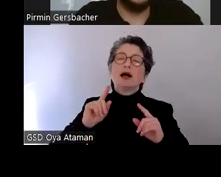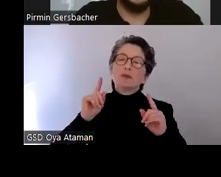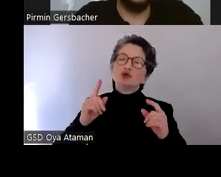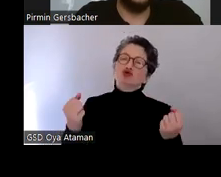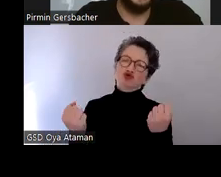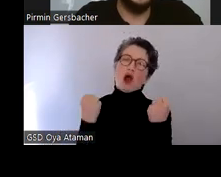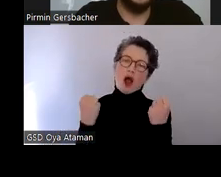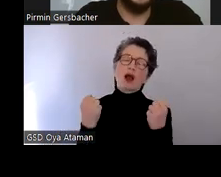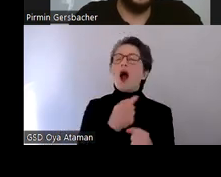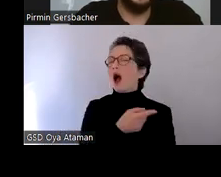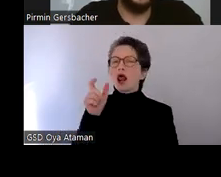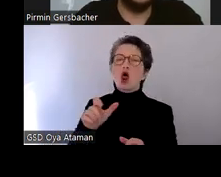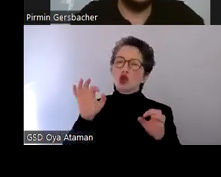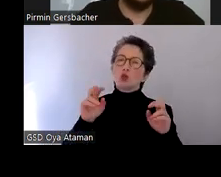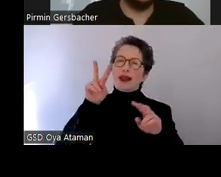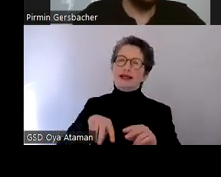es für jeden gut zu lesen ist.